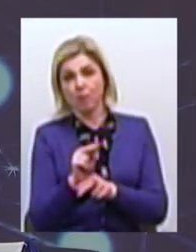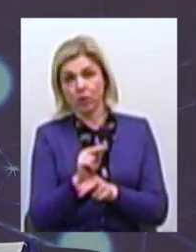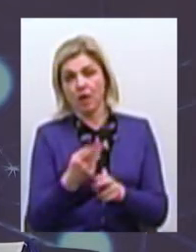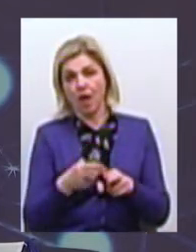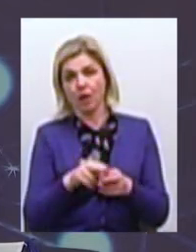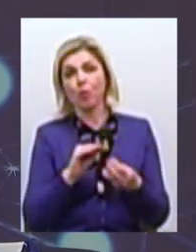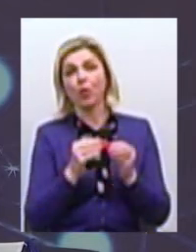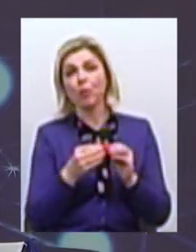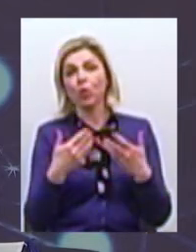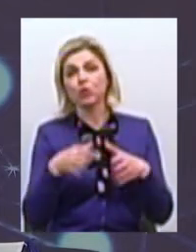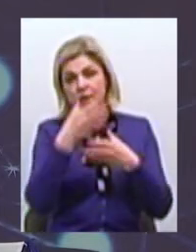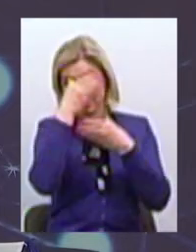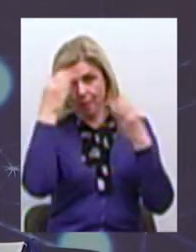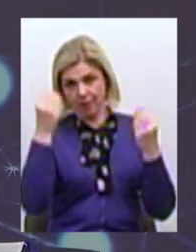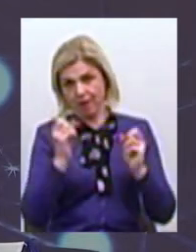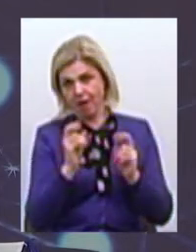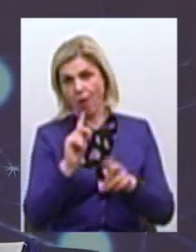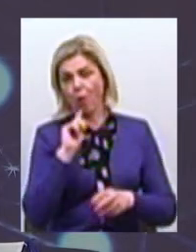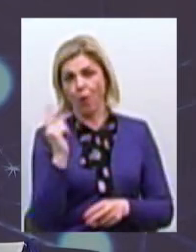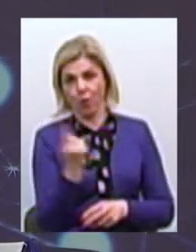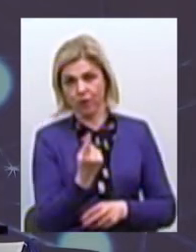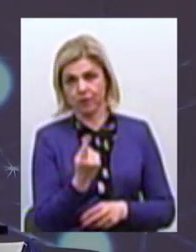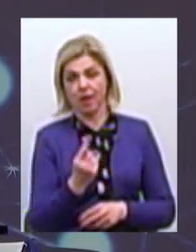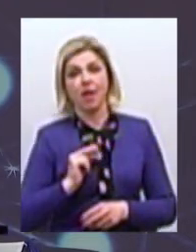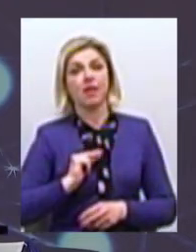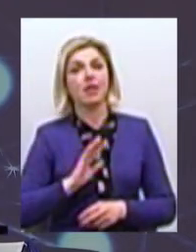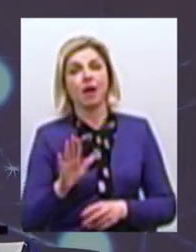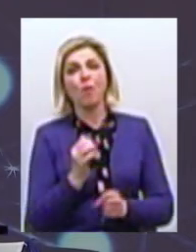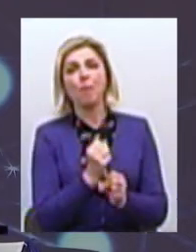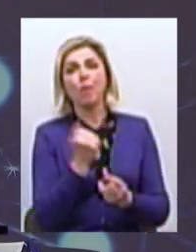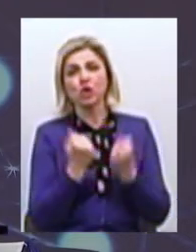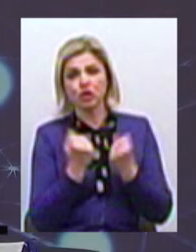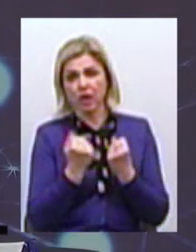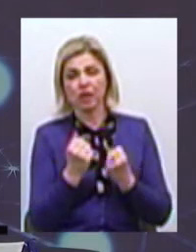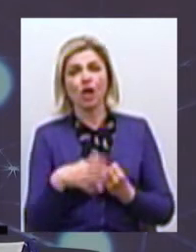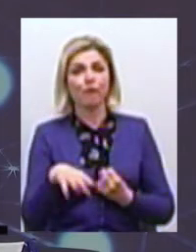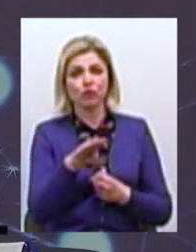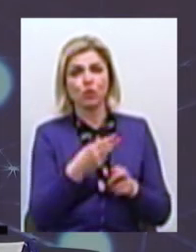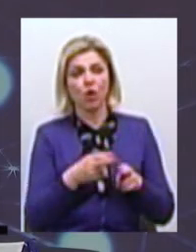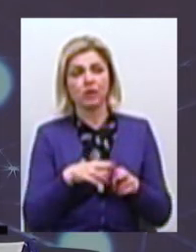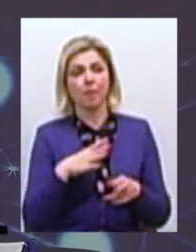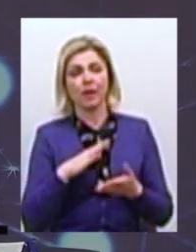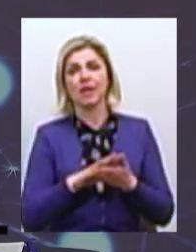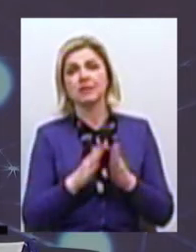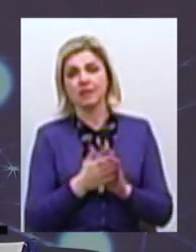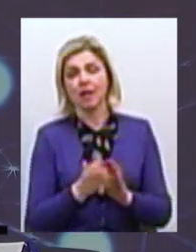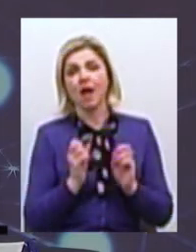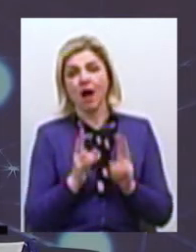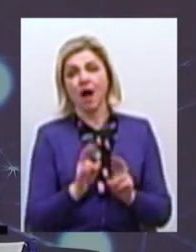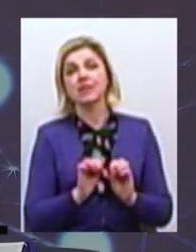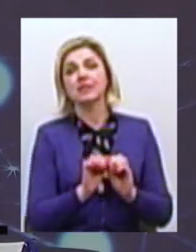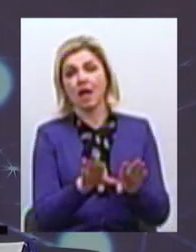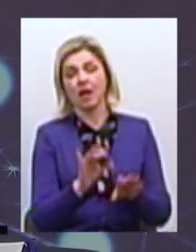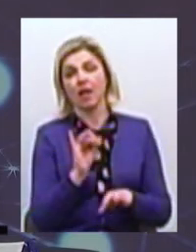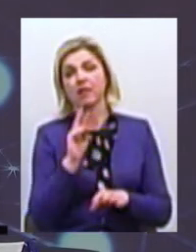уже забыли почти год как. Вот, неработающие машины, ну, это все было в состоянии, вот как его сделали, сдали, и годика